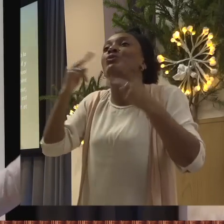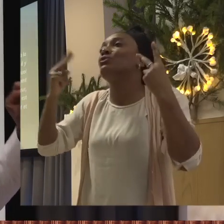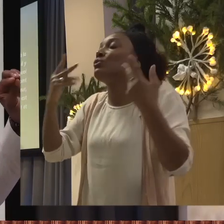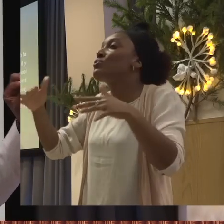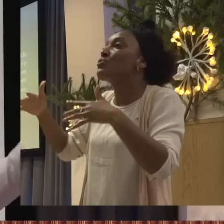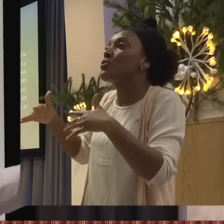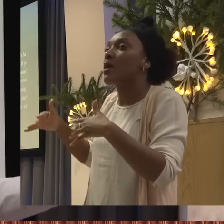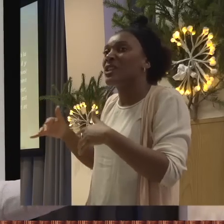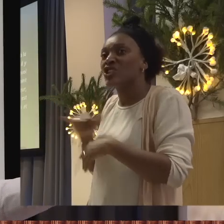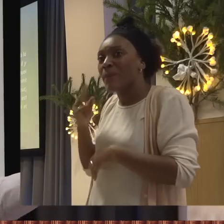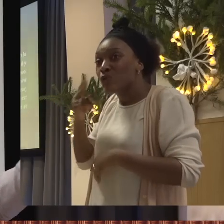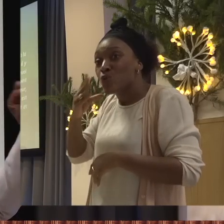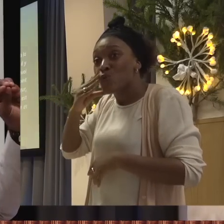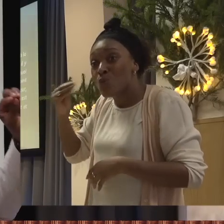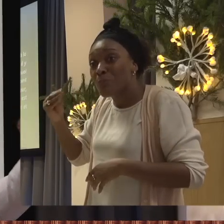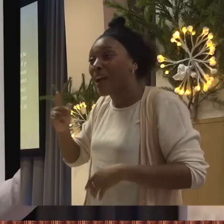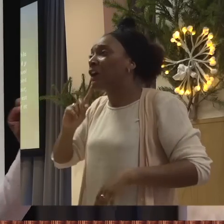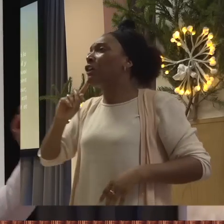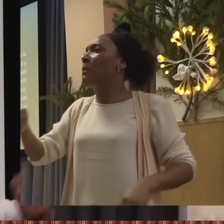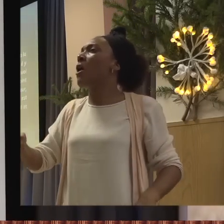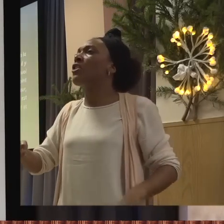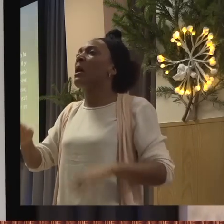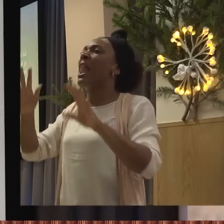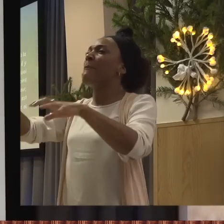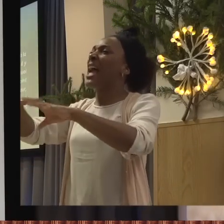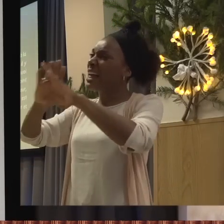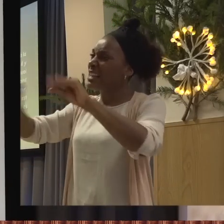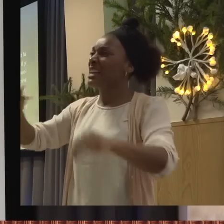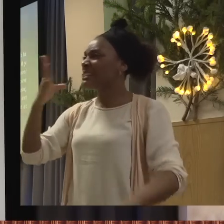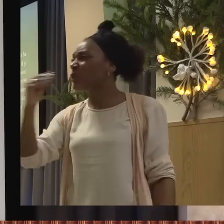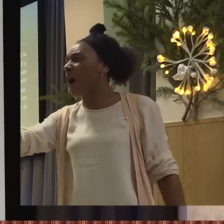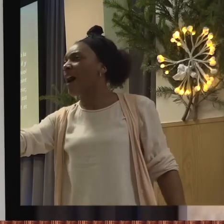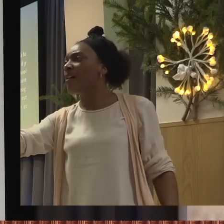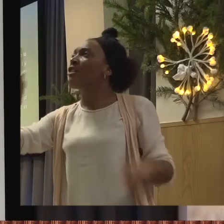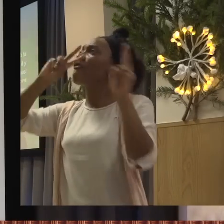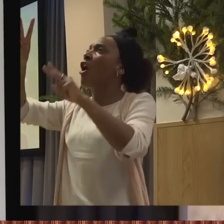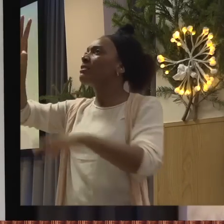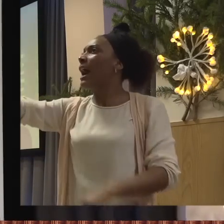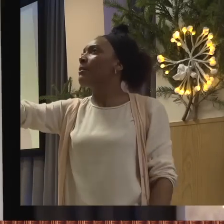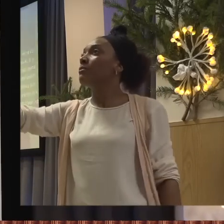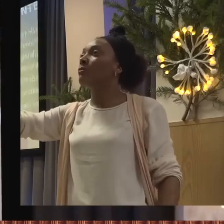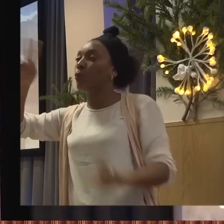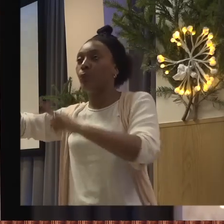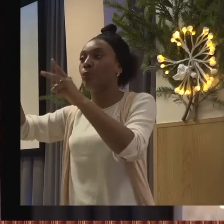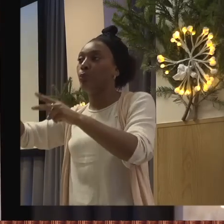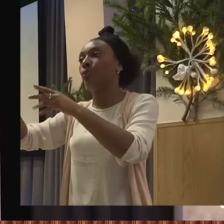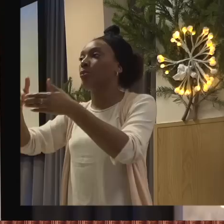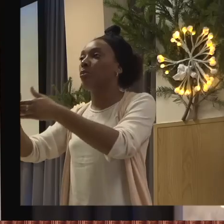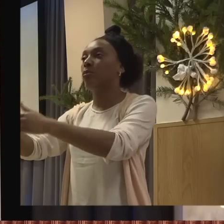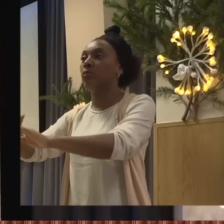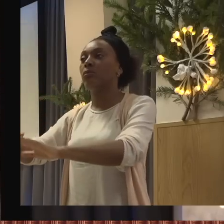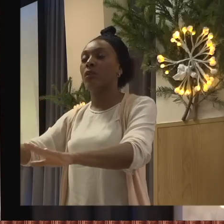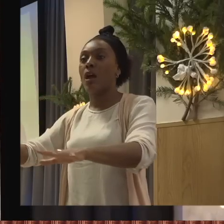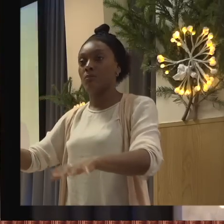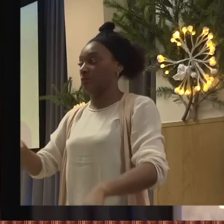parler aux éléments de la nature et que ces éléments lui obéissent. Autorité évidente, on peut le voir aussi,